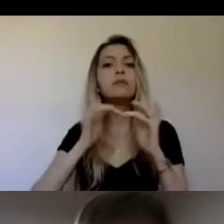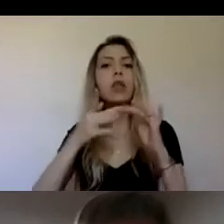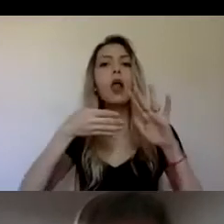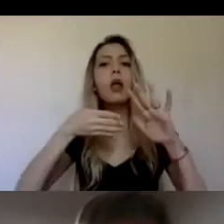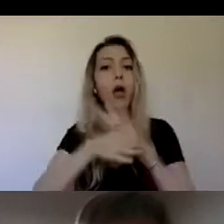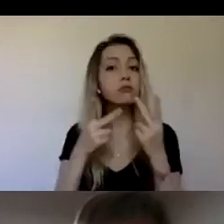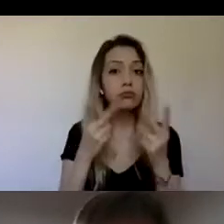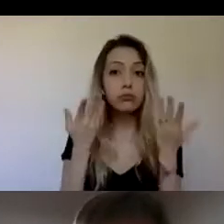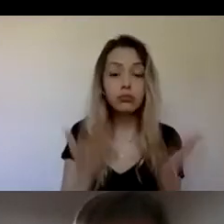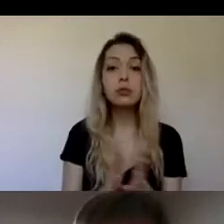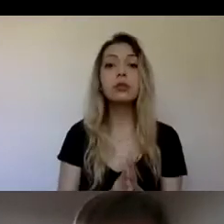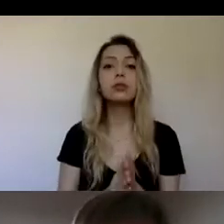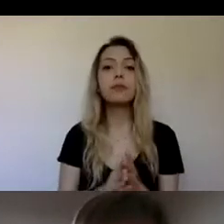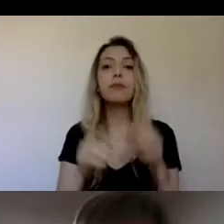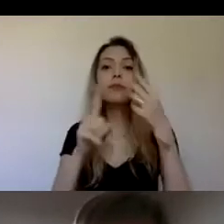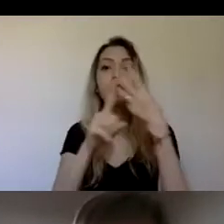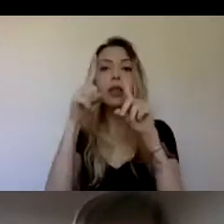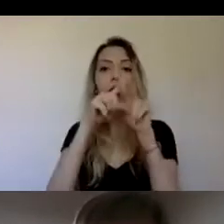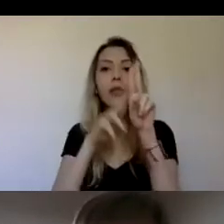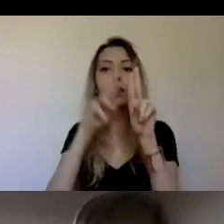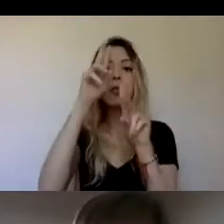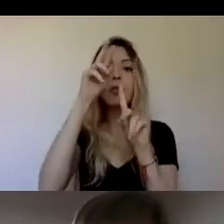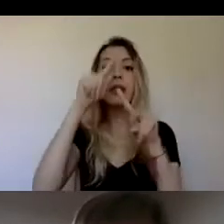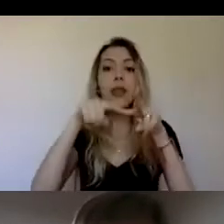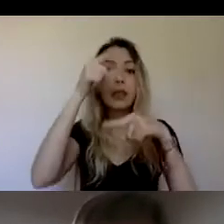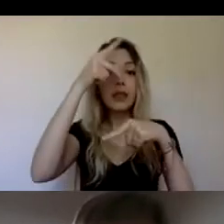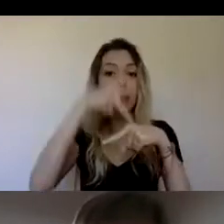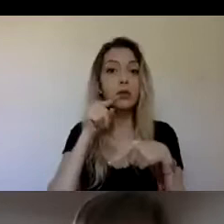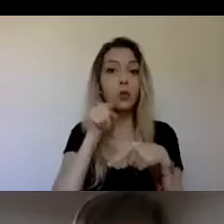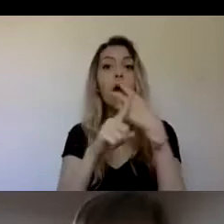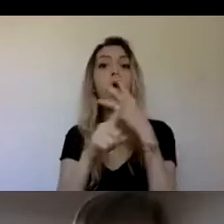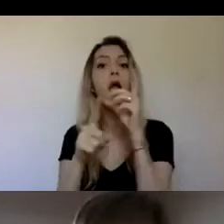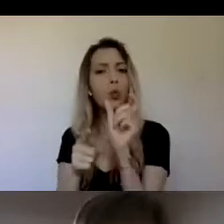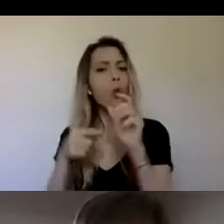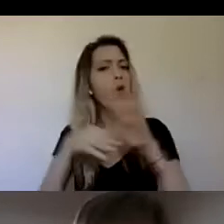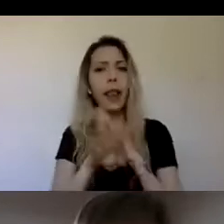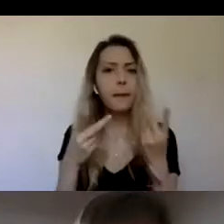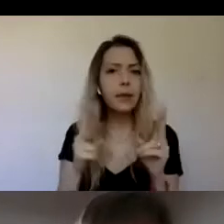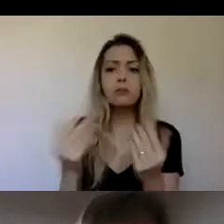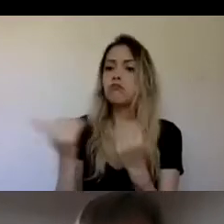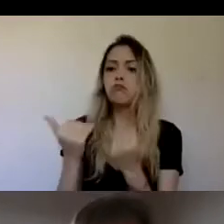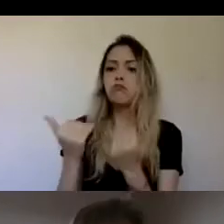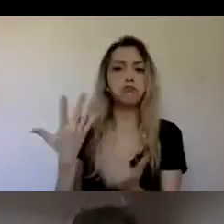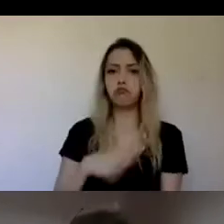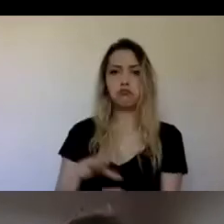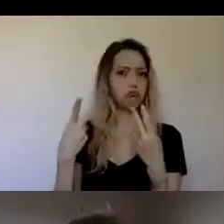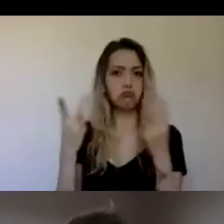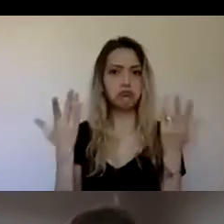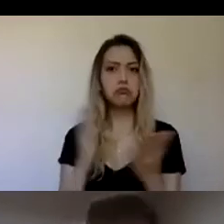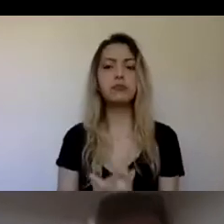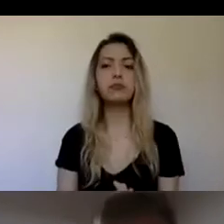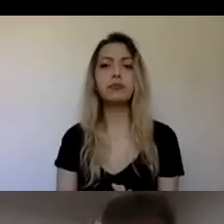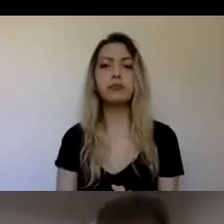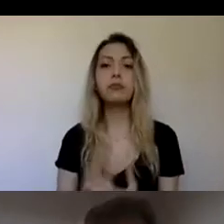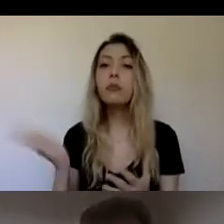sitesinden, www.etkiniz.eu internet adresimizden destek taleplerinizi yöneltebilirsiniz. Desteklerle ilgili daha fazla